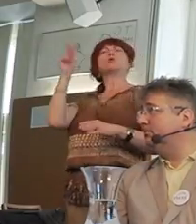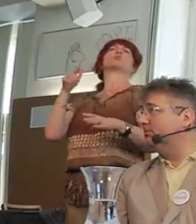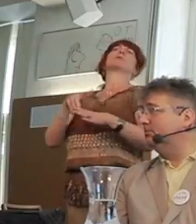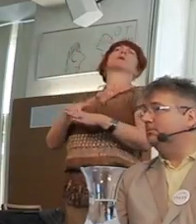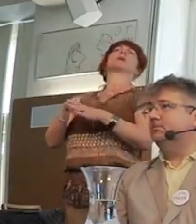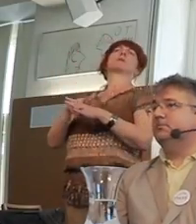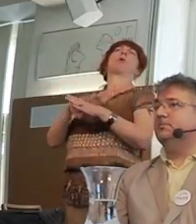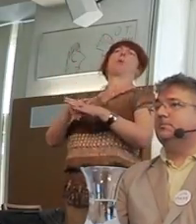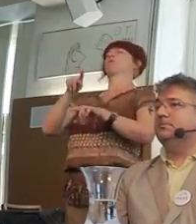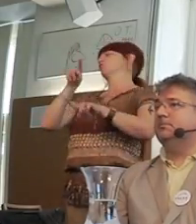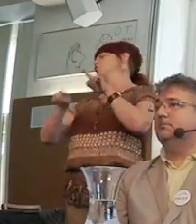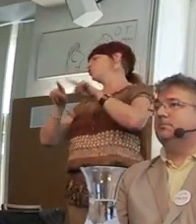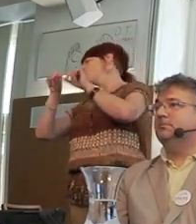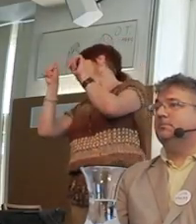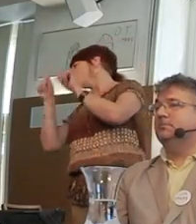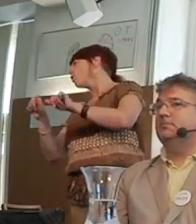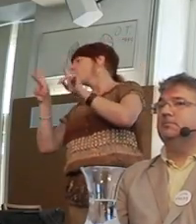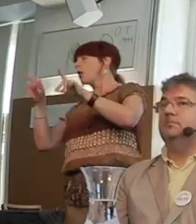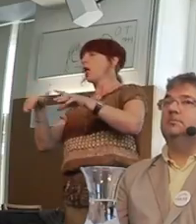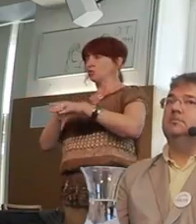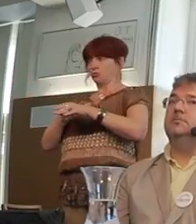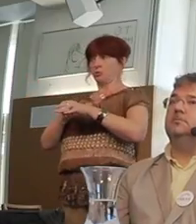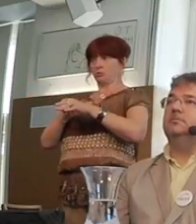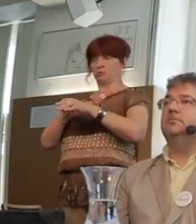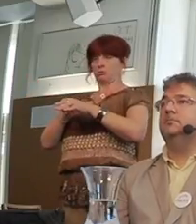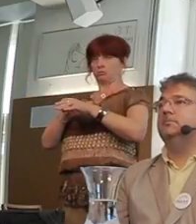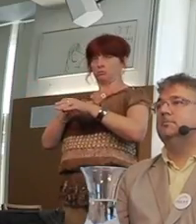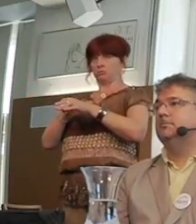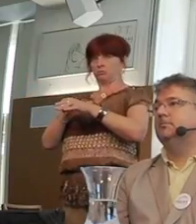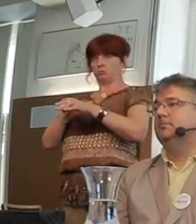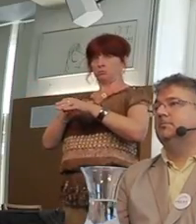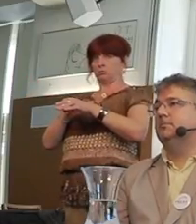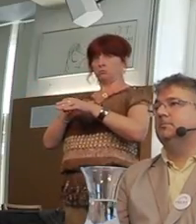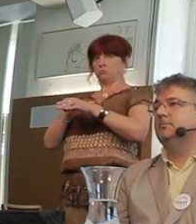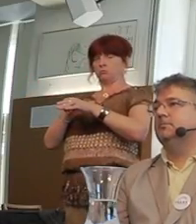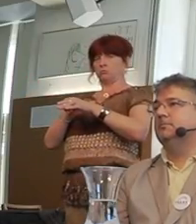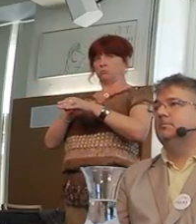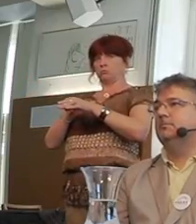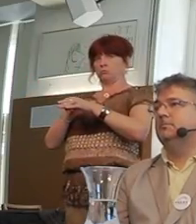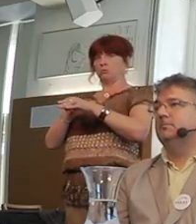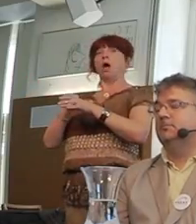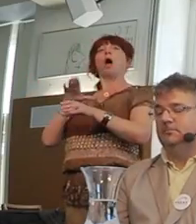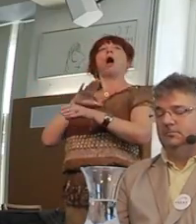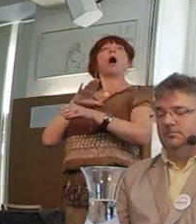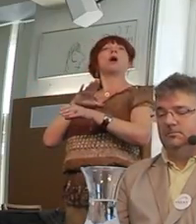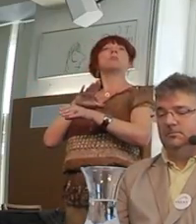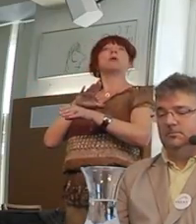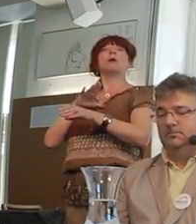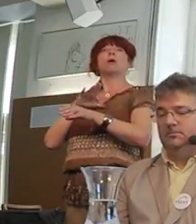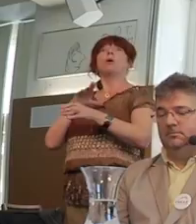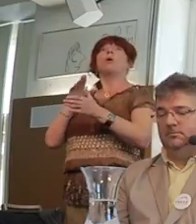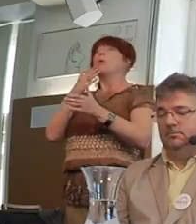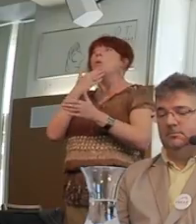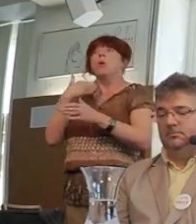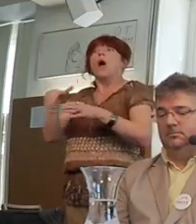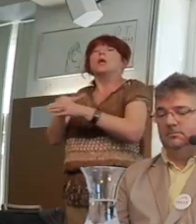mit unterschiedlichen Behinderungen zu beschäftigen als Journalisten. Aber wir sind ganz weit